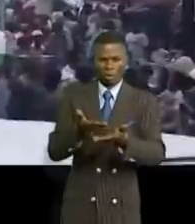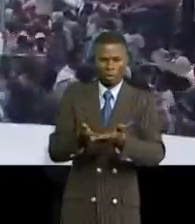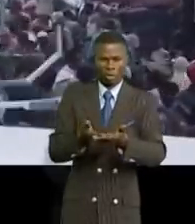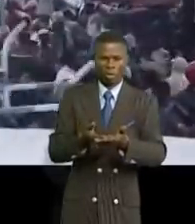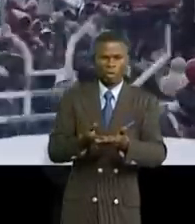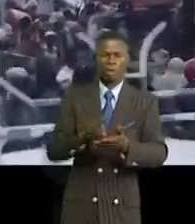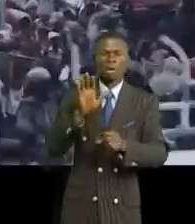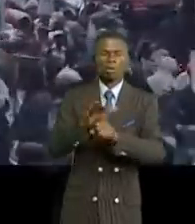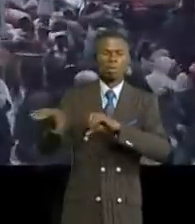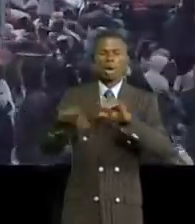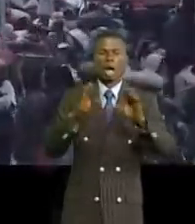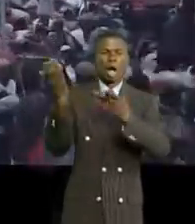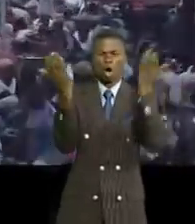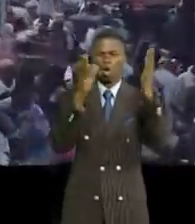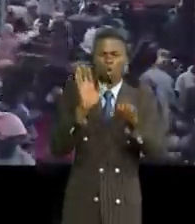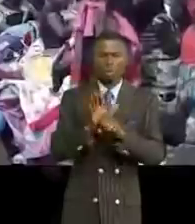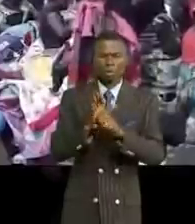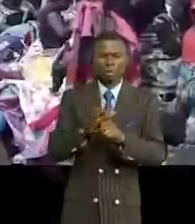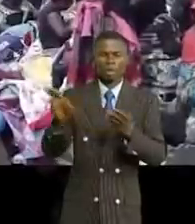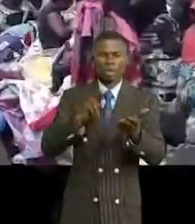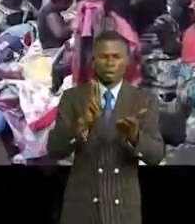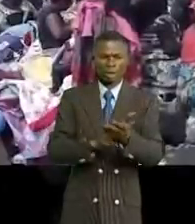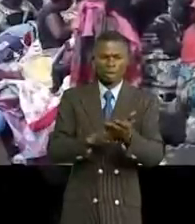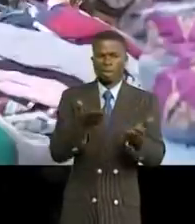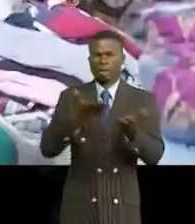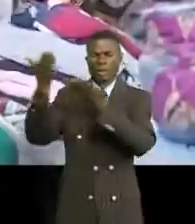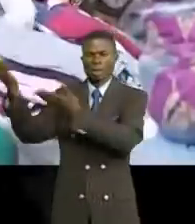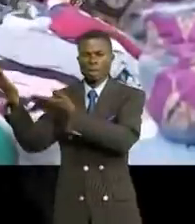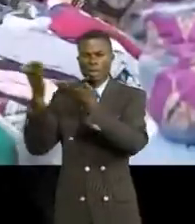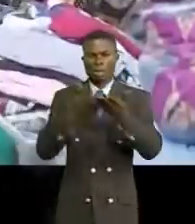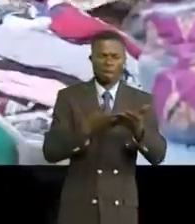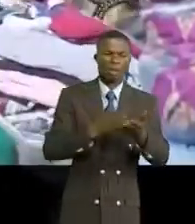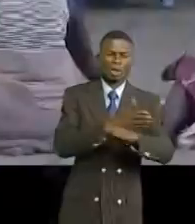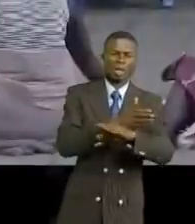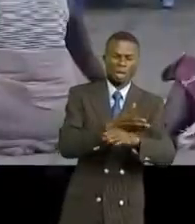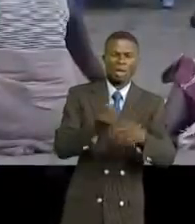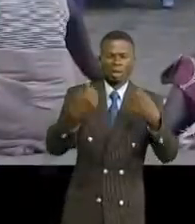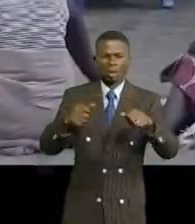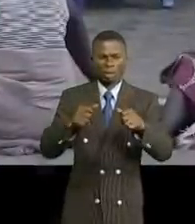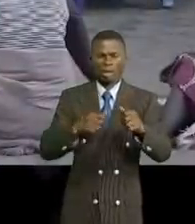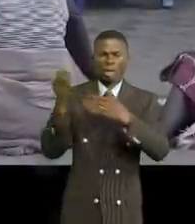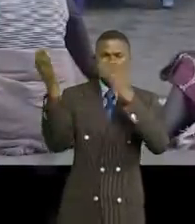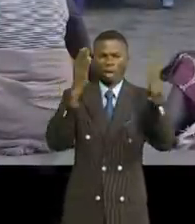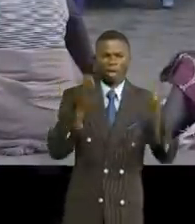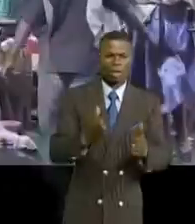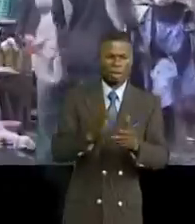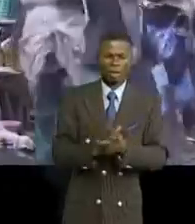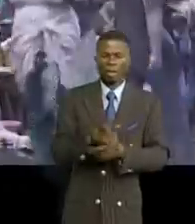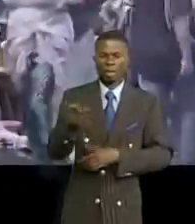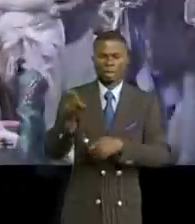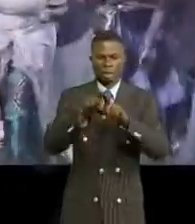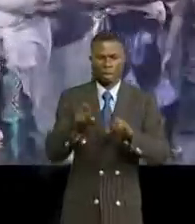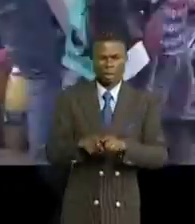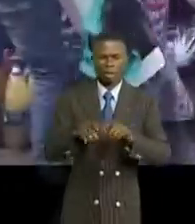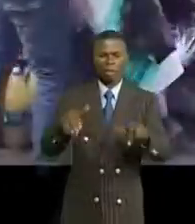des activités commerciales et l'impôt à l'export les petits détails en passant par les commerces à la sauvette et à la